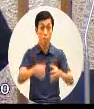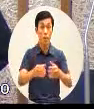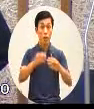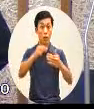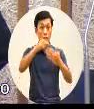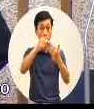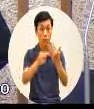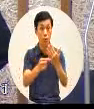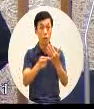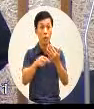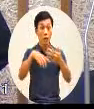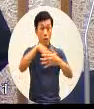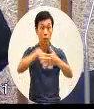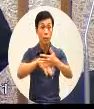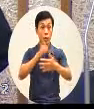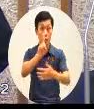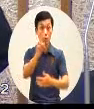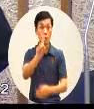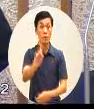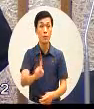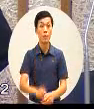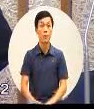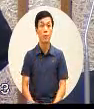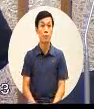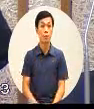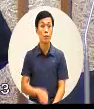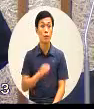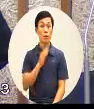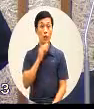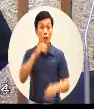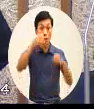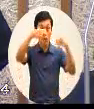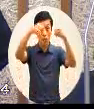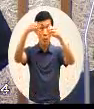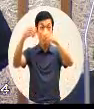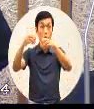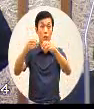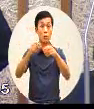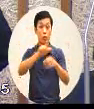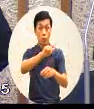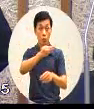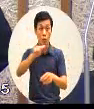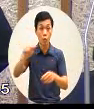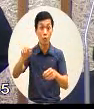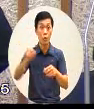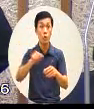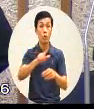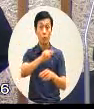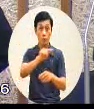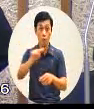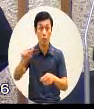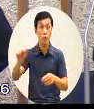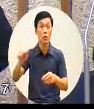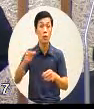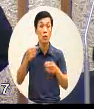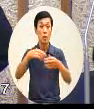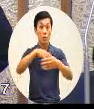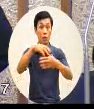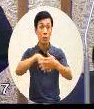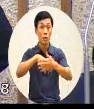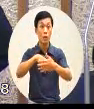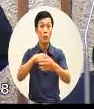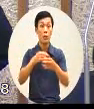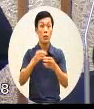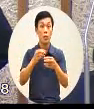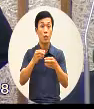面有一个规定哈，就是讲，就是咱迄个灯具，咱迄个灯具的材料，包括咱的精力，包